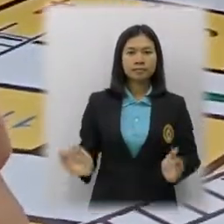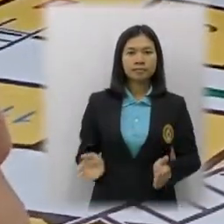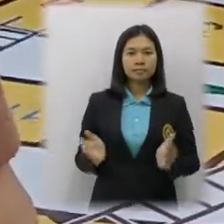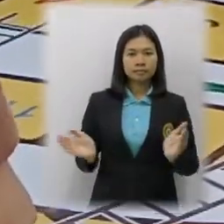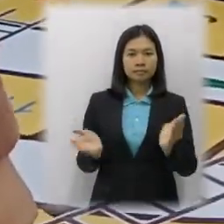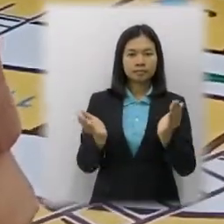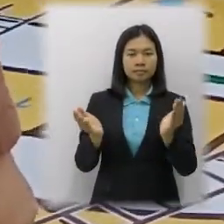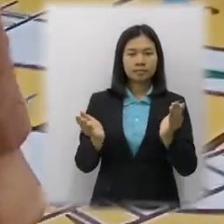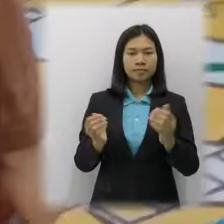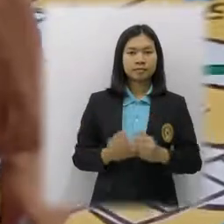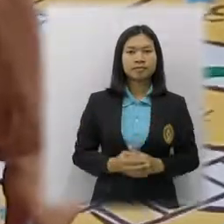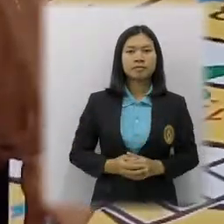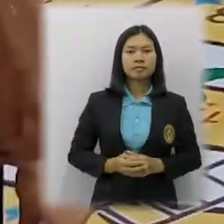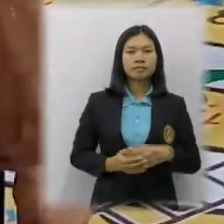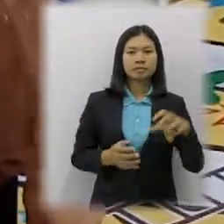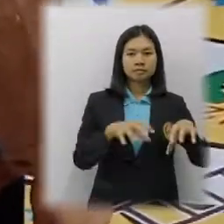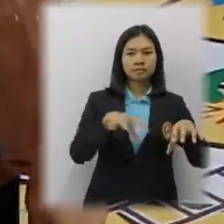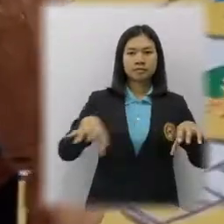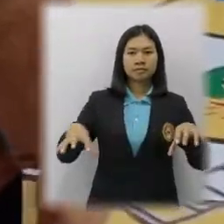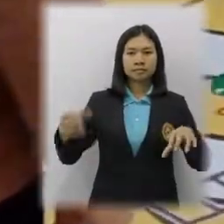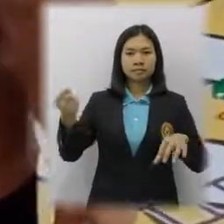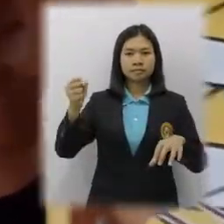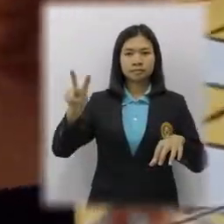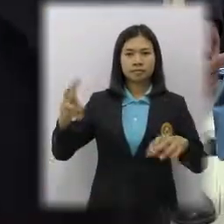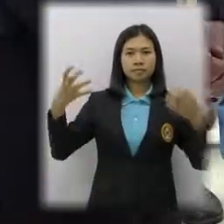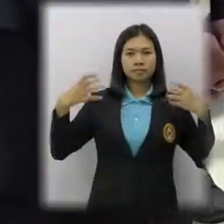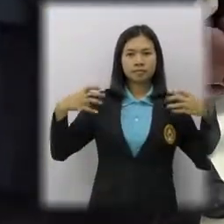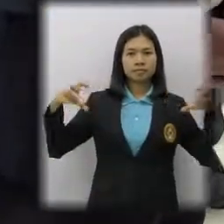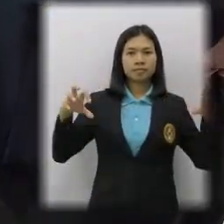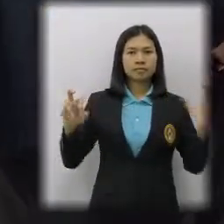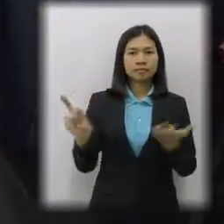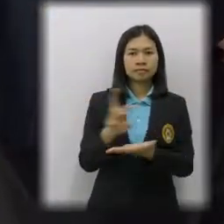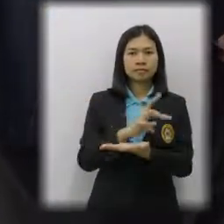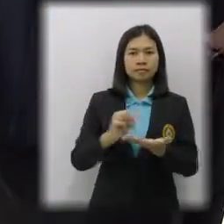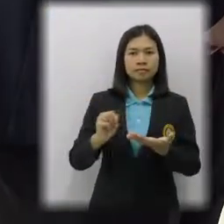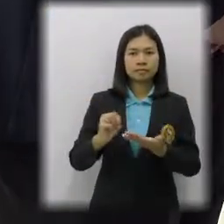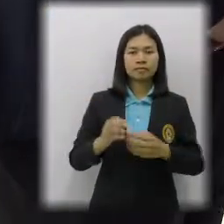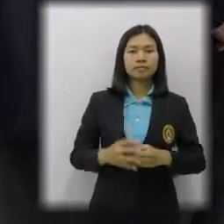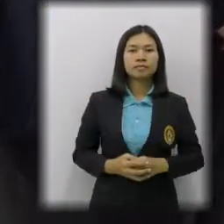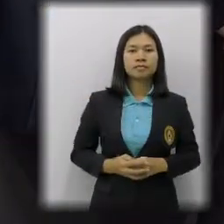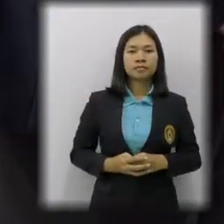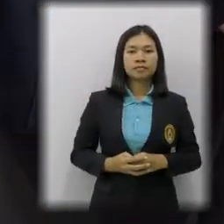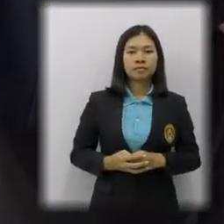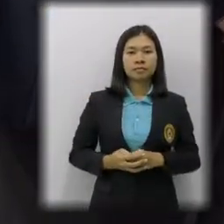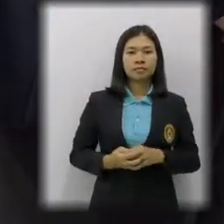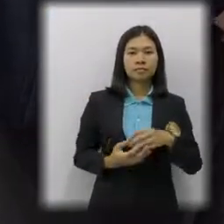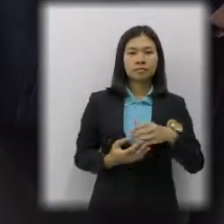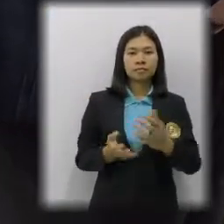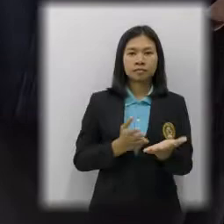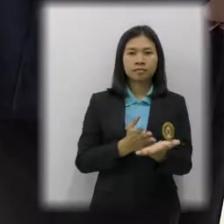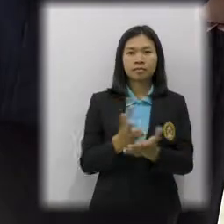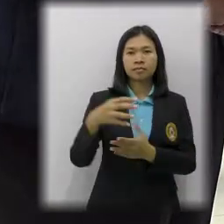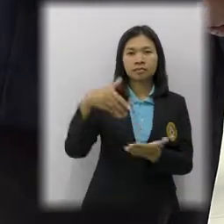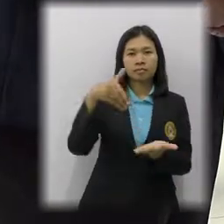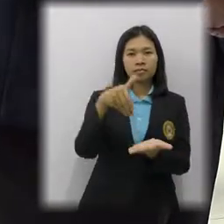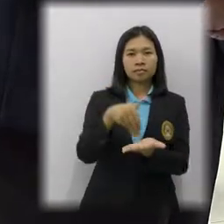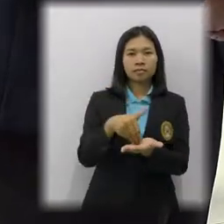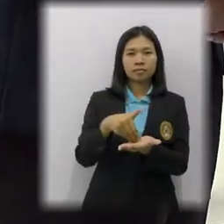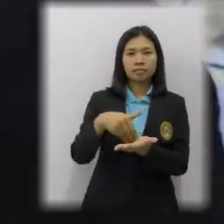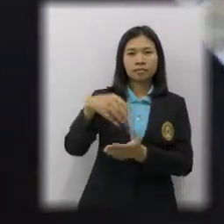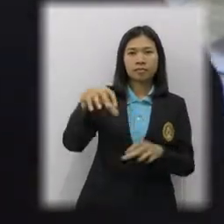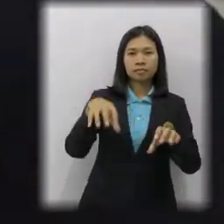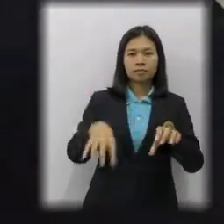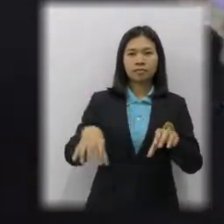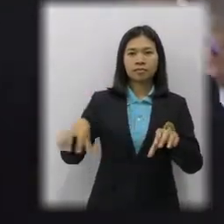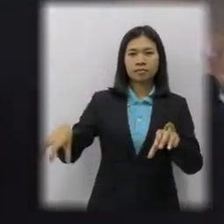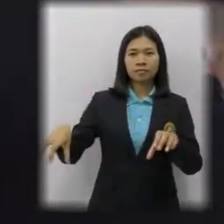ได้ส่งเสริมและสนับสนุนให้ทั้ง12ส่วนราชการในมหาวิทยาลัยประกอบด้วยคณะศูนย์ส